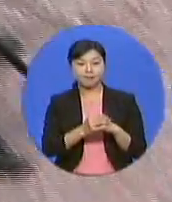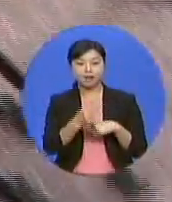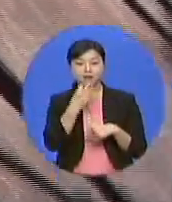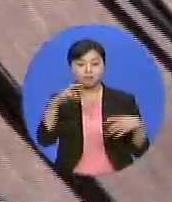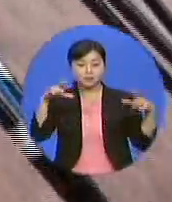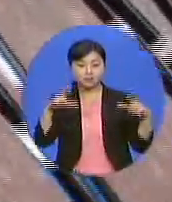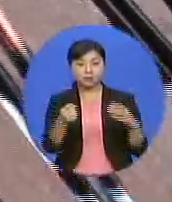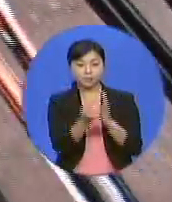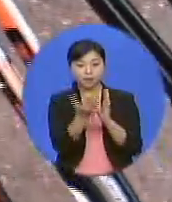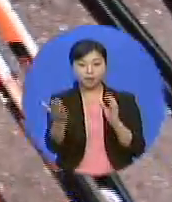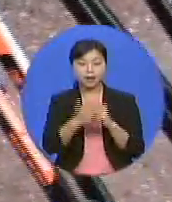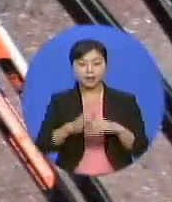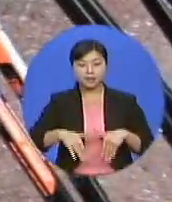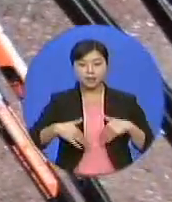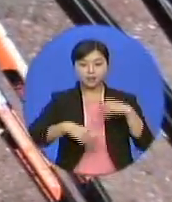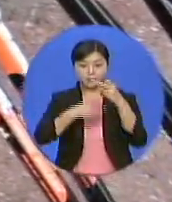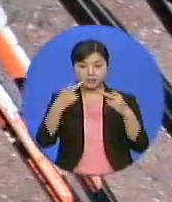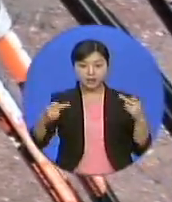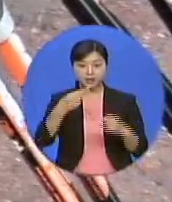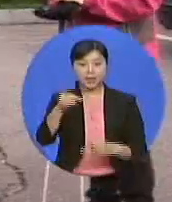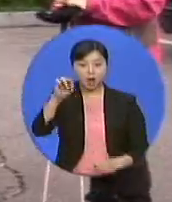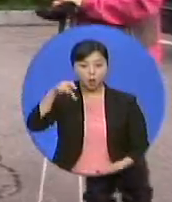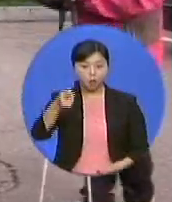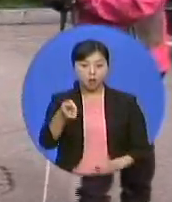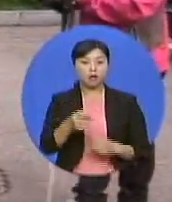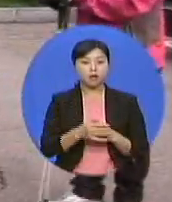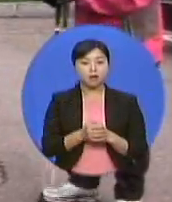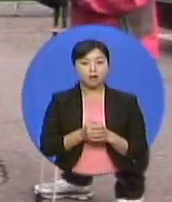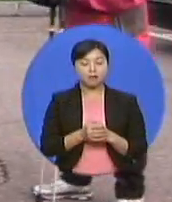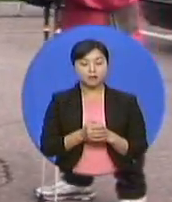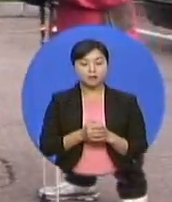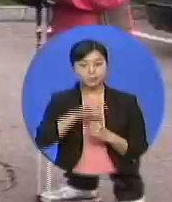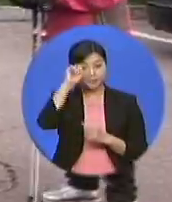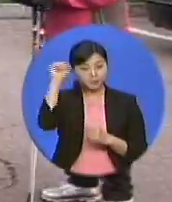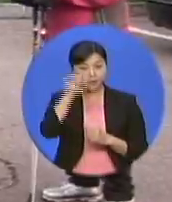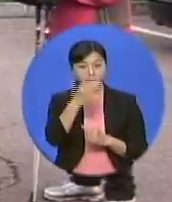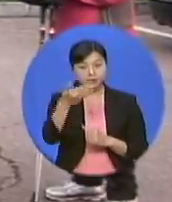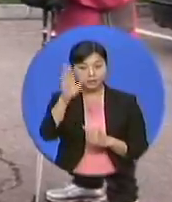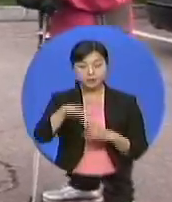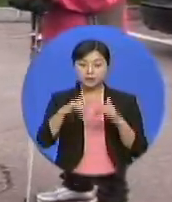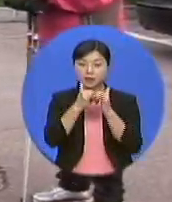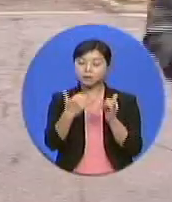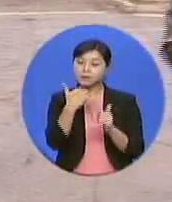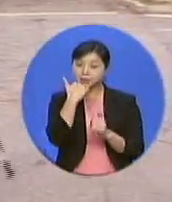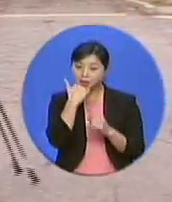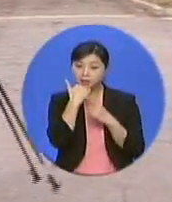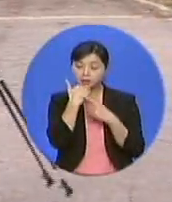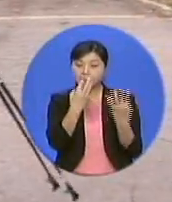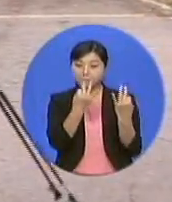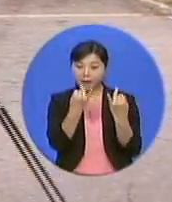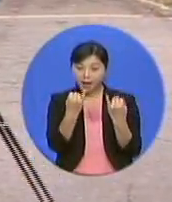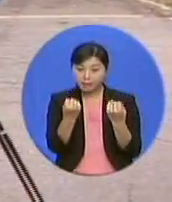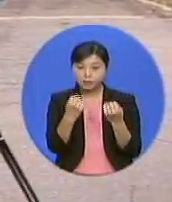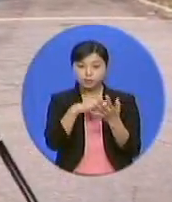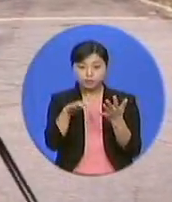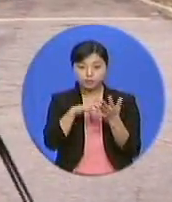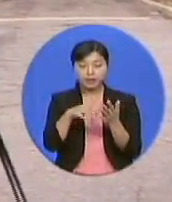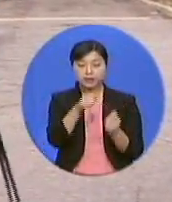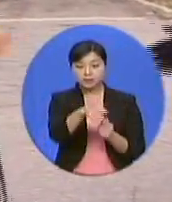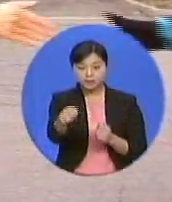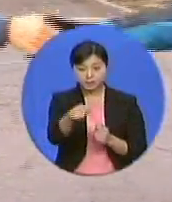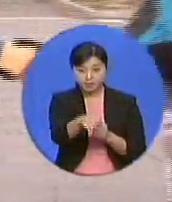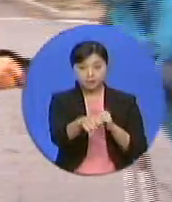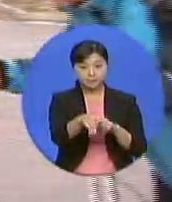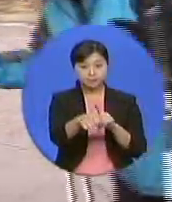랜드마크, 남산타워. 이른 시간이지만 사람들을 기다리고 있는 많은 수의 스틱들.